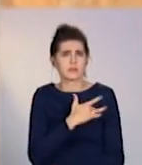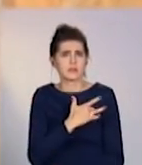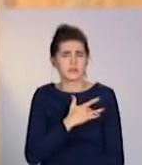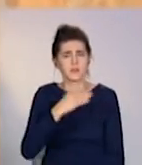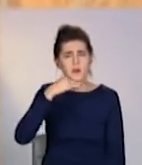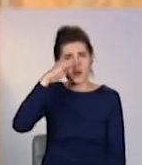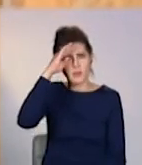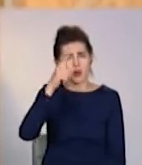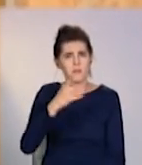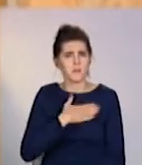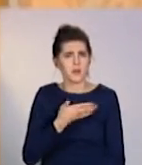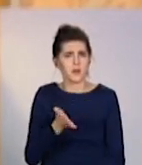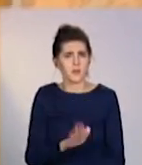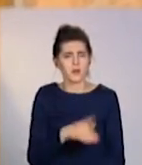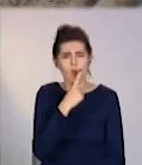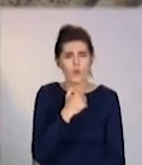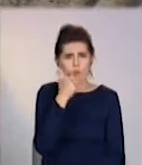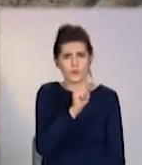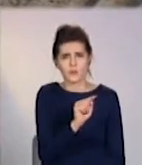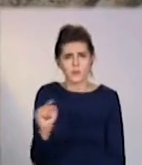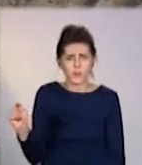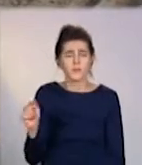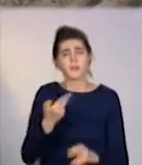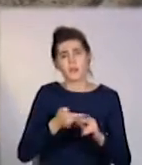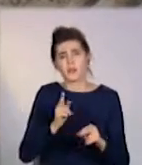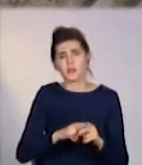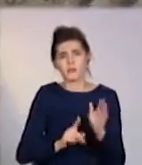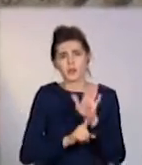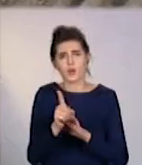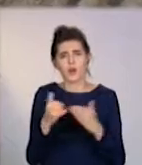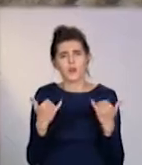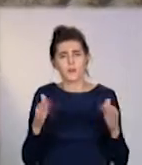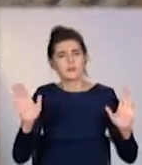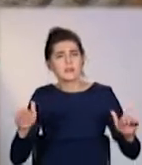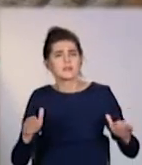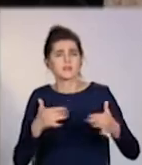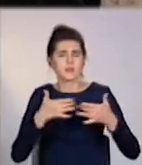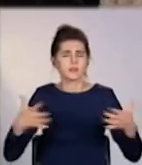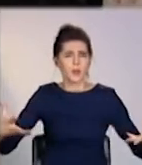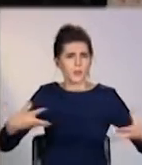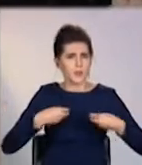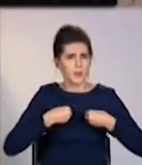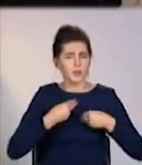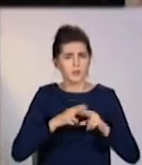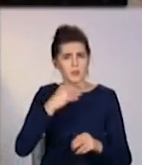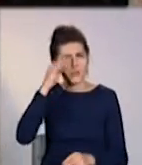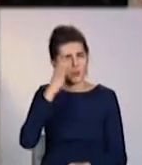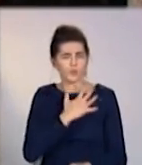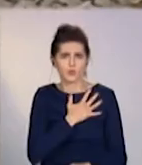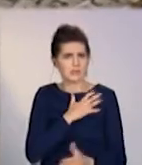Марії. Він помер цього року. На згадку про нього лишилися улюблені птахи. Да, це було його